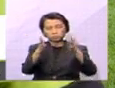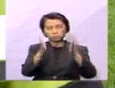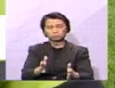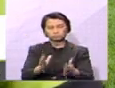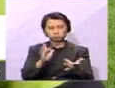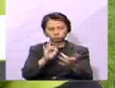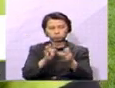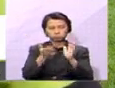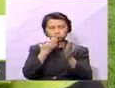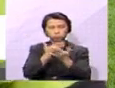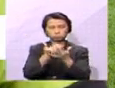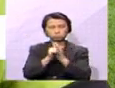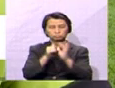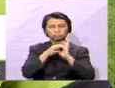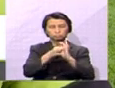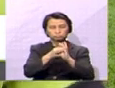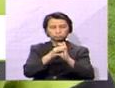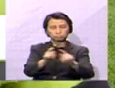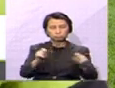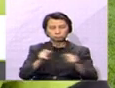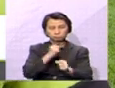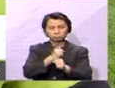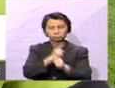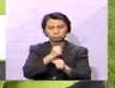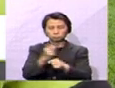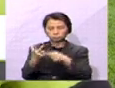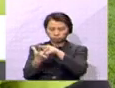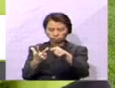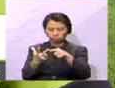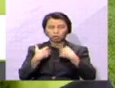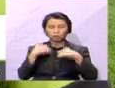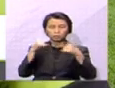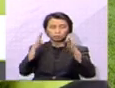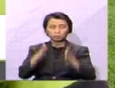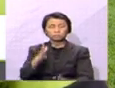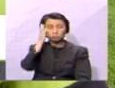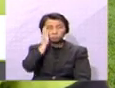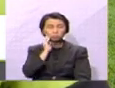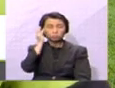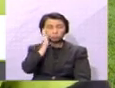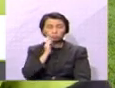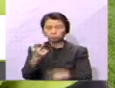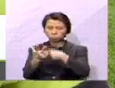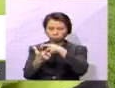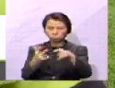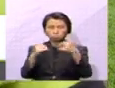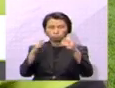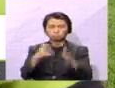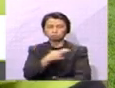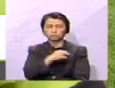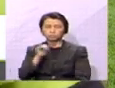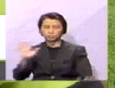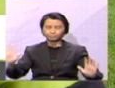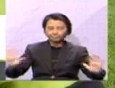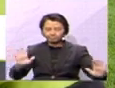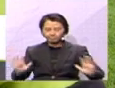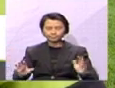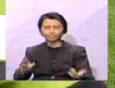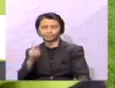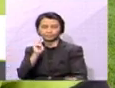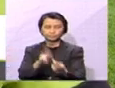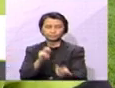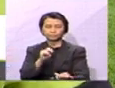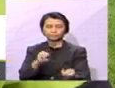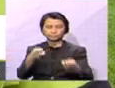think about teamw Saya rasa mereka adalah pemain berpengalaman mereka can adjust lah ataupun adapt with